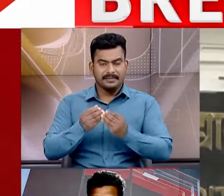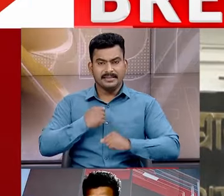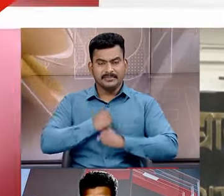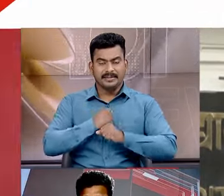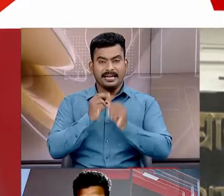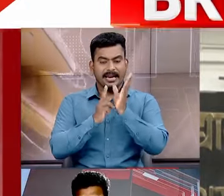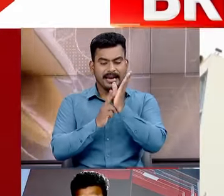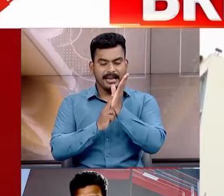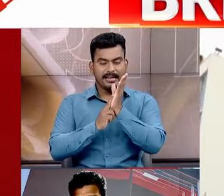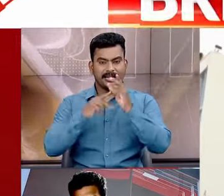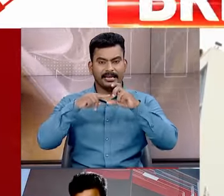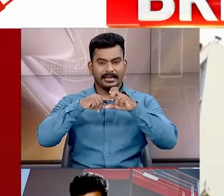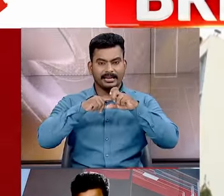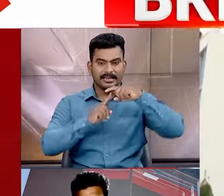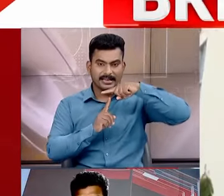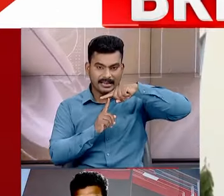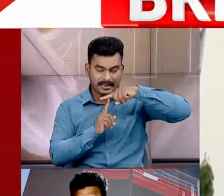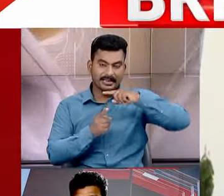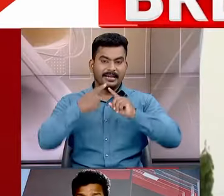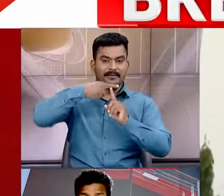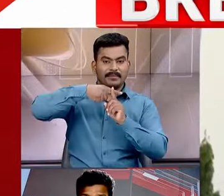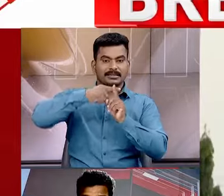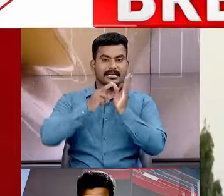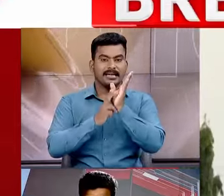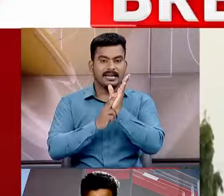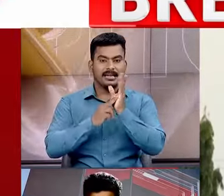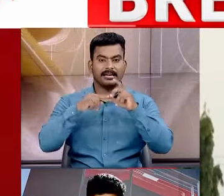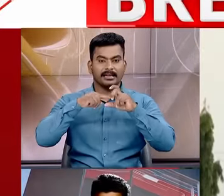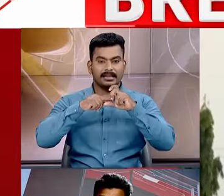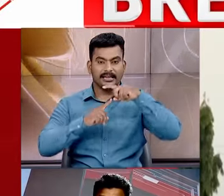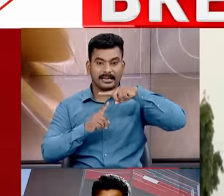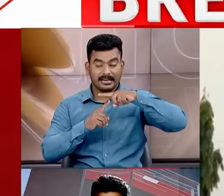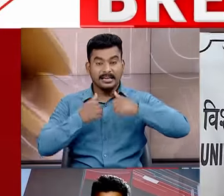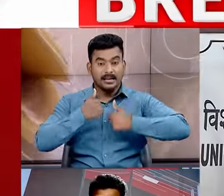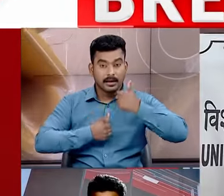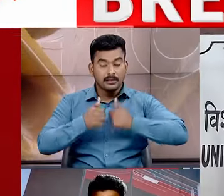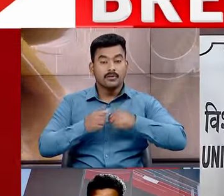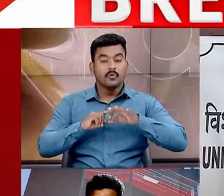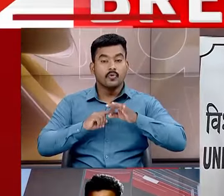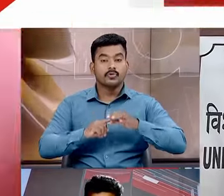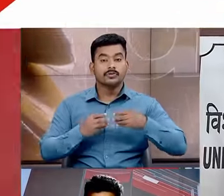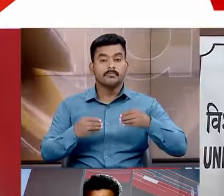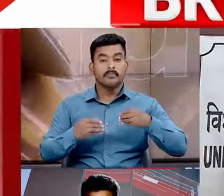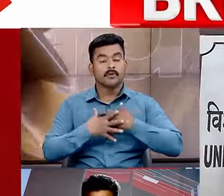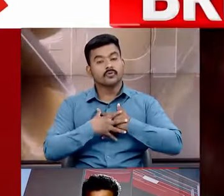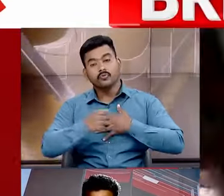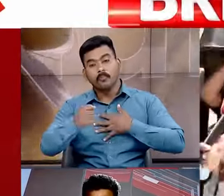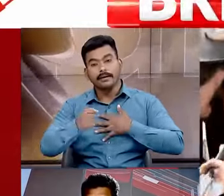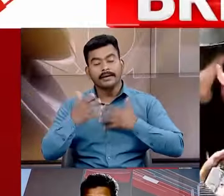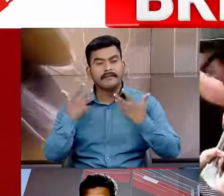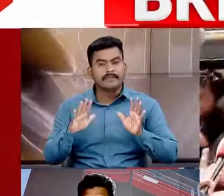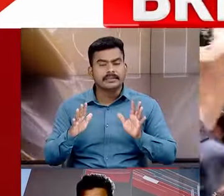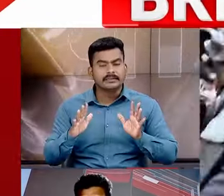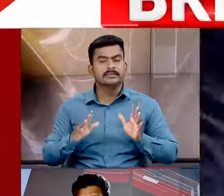നെറ്റ് പരീക്ഷയും നീറ്റ് പരീക്ഷയും ഈ കേന്ദ്ര സർക്കാരിനെ പിടിച്ചു കുലുക്കിയിട്ടുണ്ട്. ഇപ്പോഴും അണയാത്ത വലിയ പ്രതിഷേധങ്ങൾ രാജ്യത്താകമാനം നടക്കുന്നുണ്ട്.